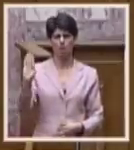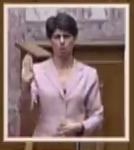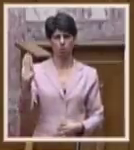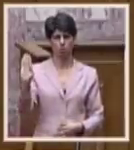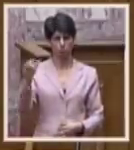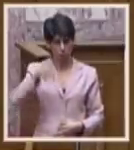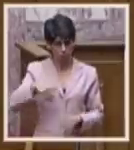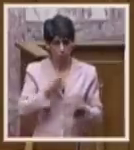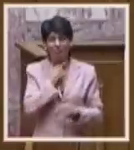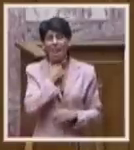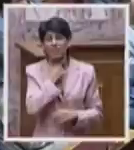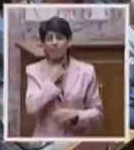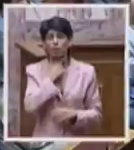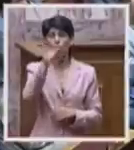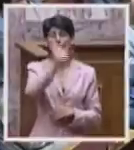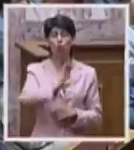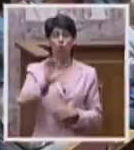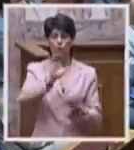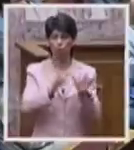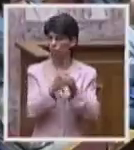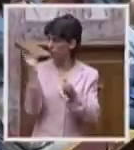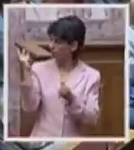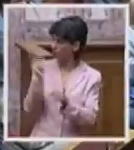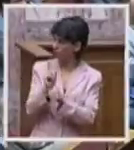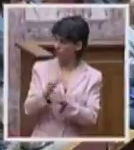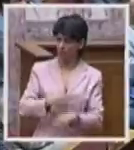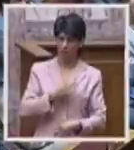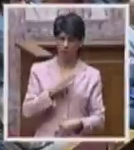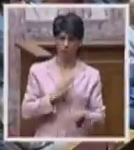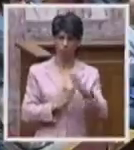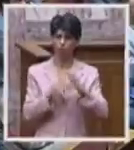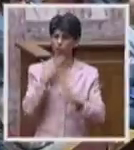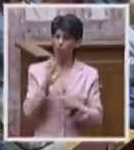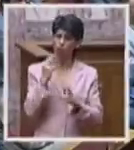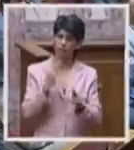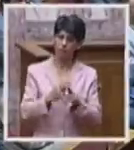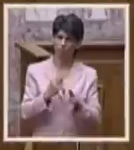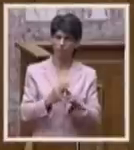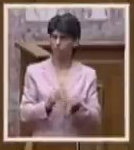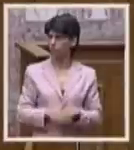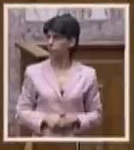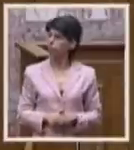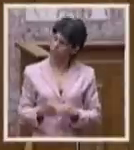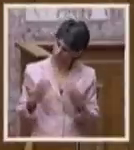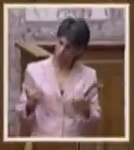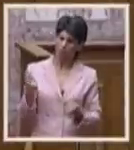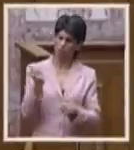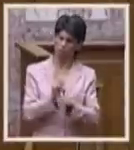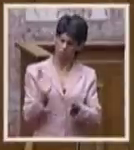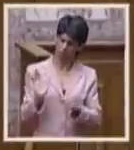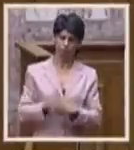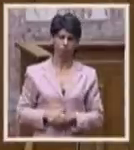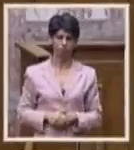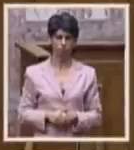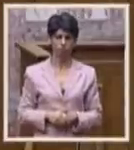έκτακτο Eurogroup. Δύο λεπτά θα μου δώσετε ακόμα, κύριε Πρόεδρε, γιατί είναι σημαντική. Θα έχετε, κύριε Πρόεδρε. Πέραν